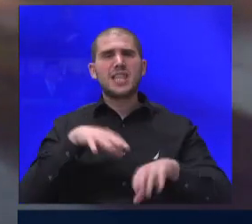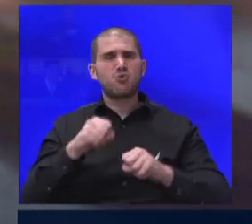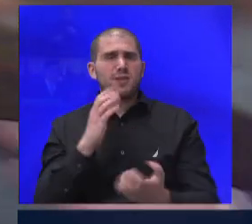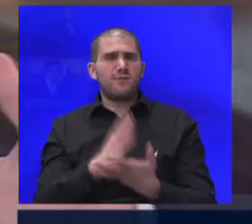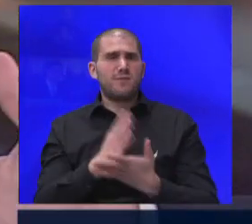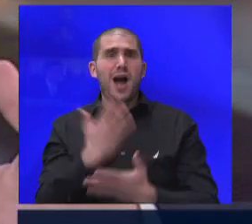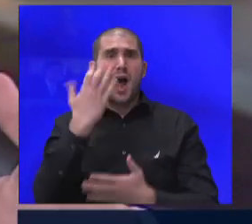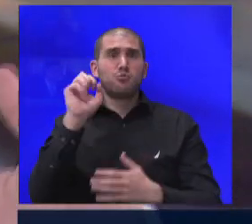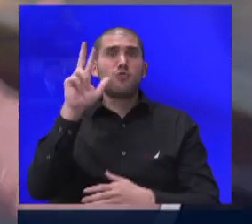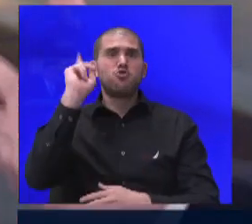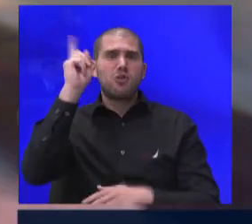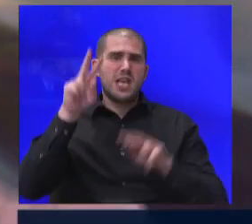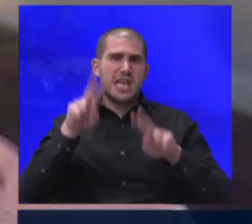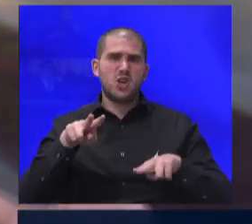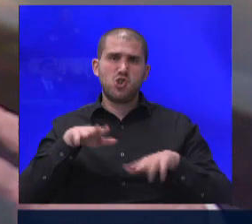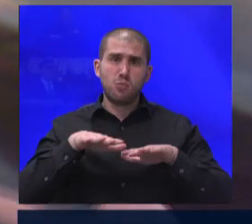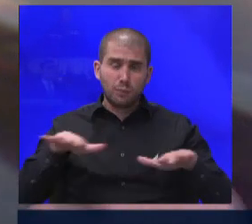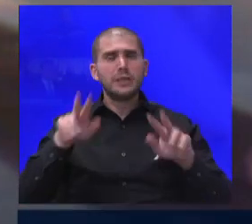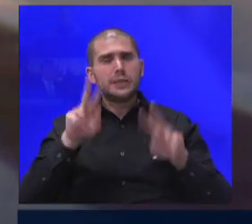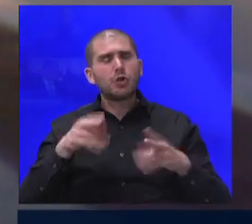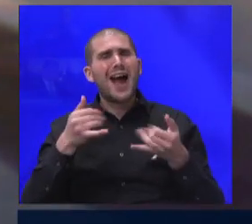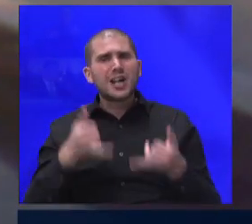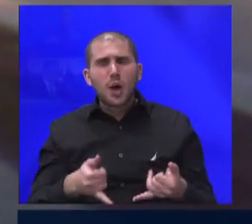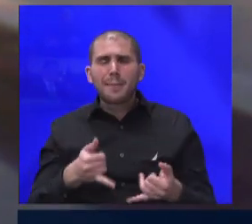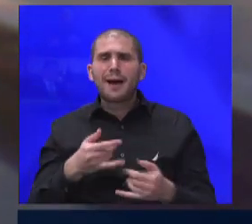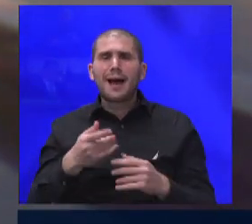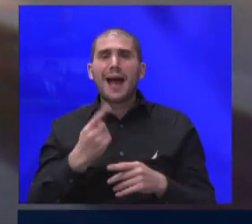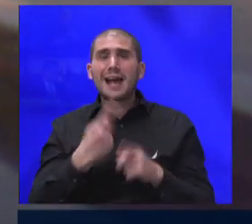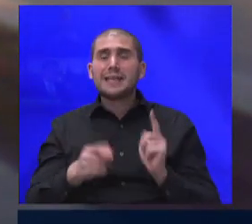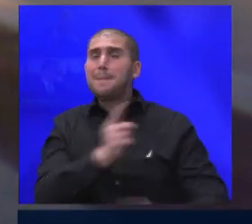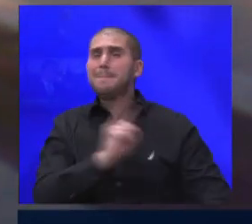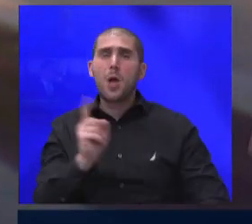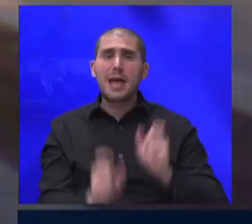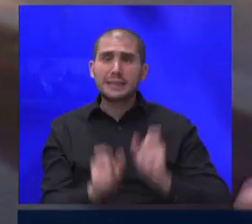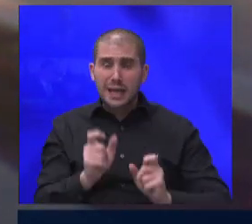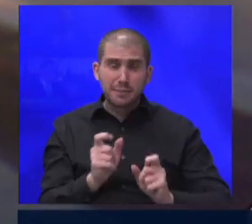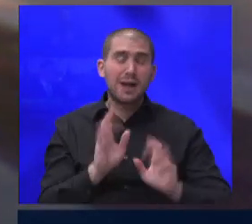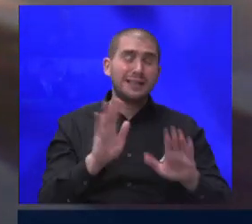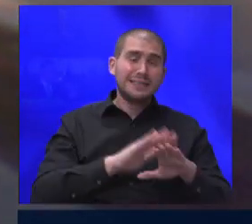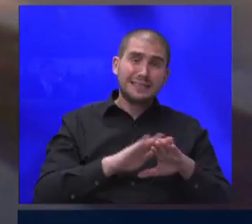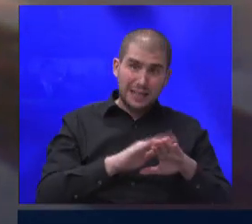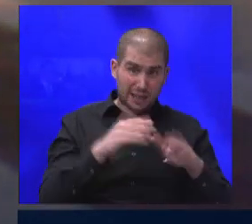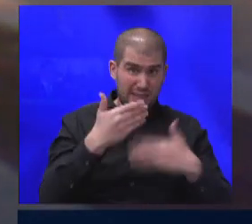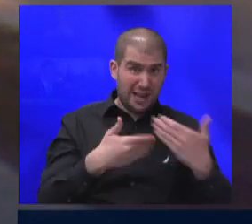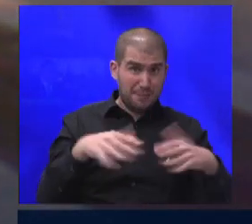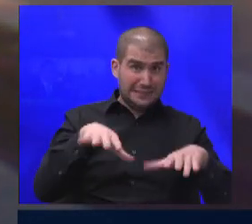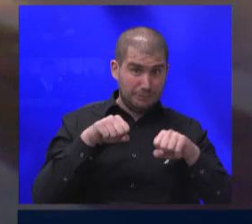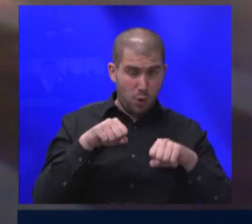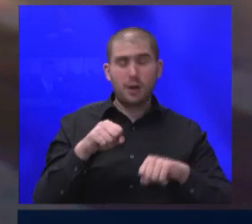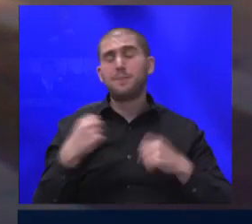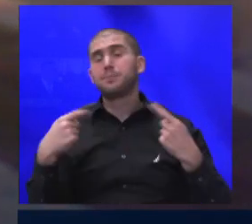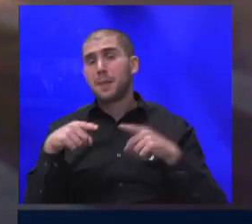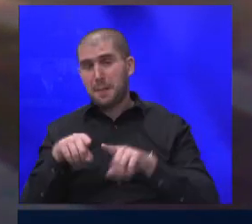קיים, ויש שם היום 500,000 אזרחים. אז אתה מתכוון לקדם סיפוח? יחד עם זאת, ראש הממשלה